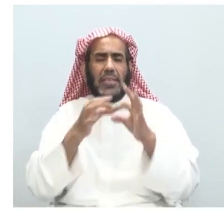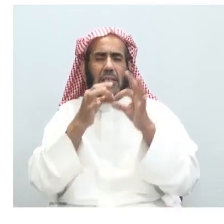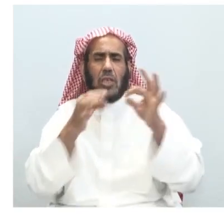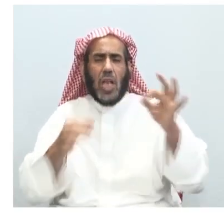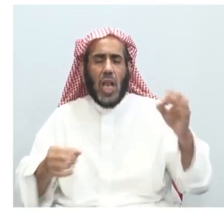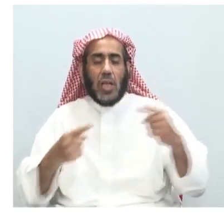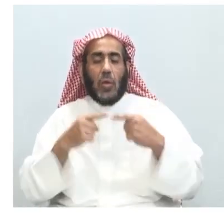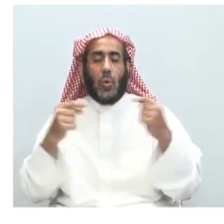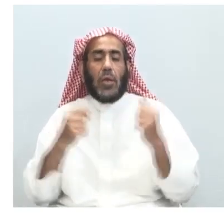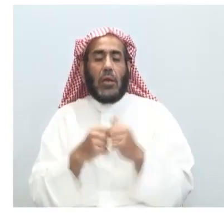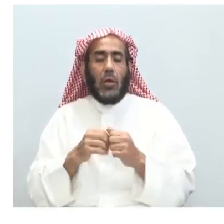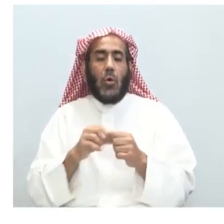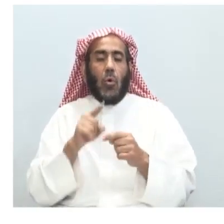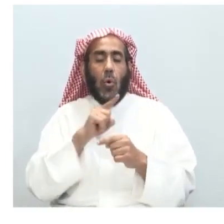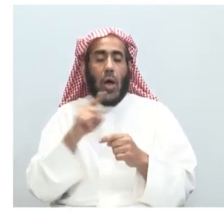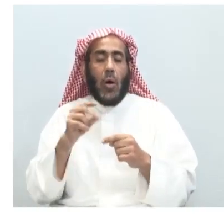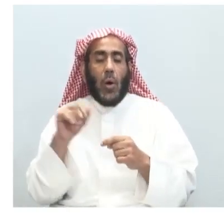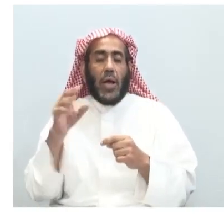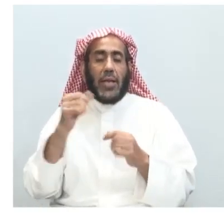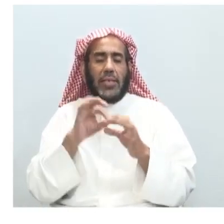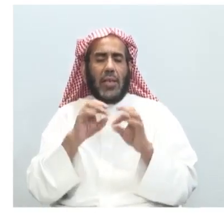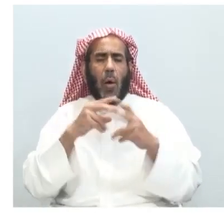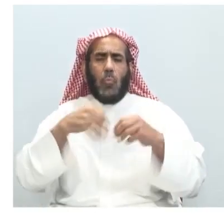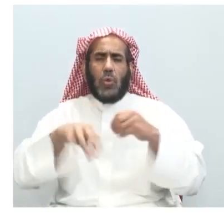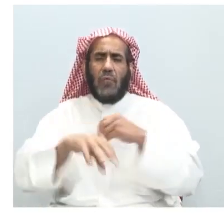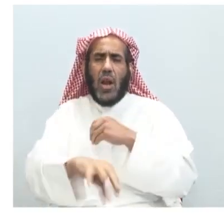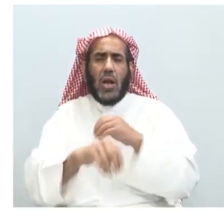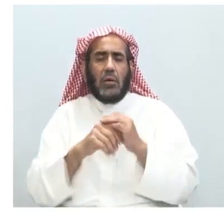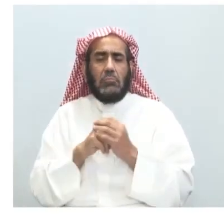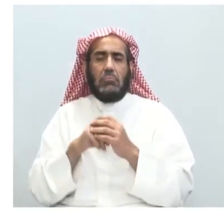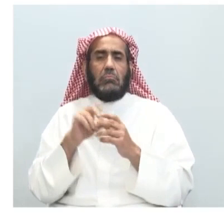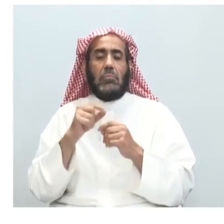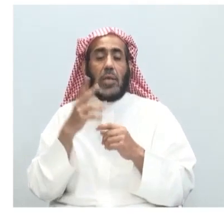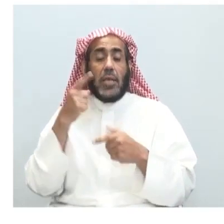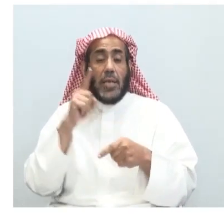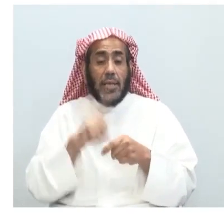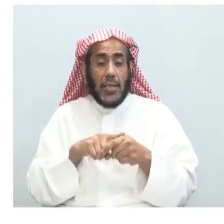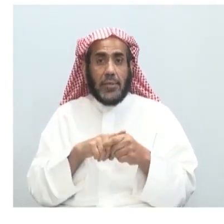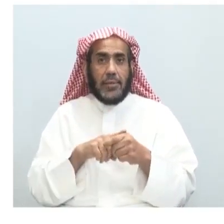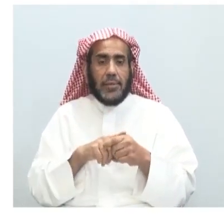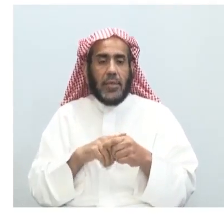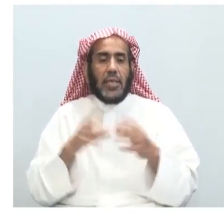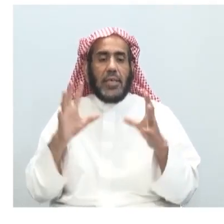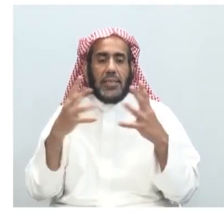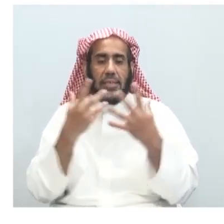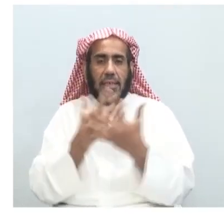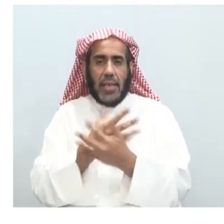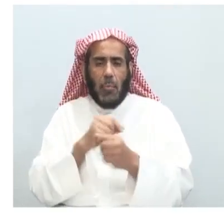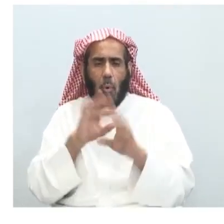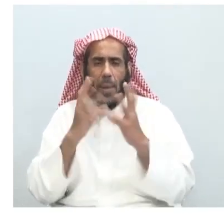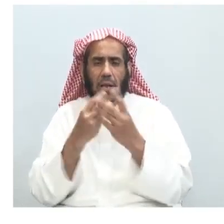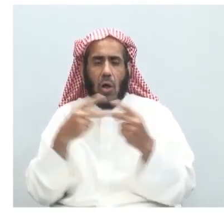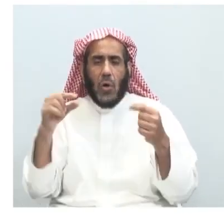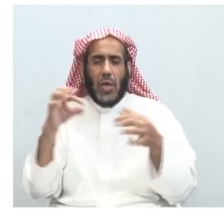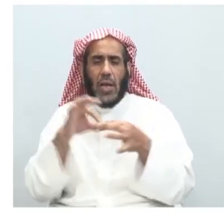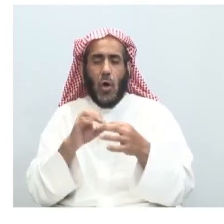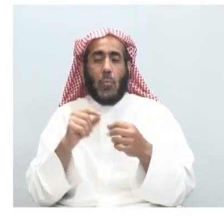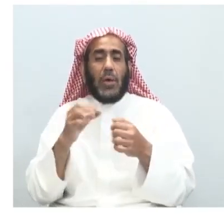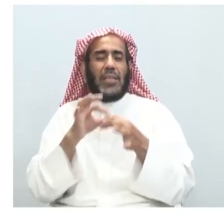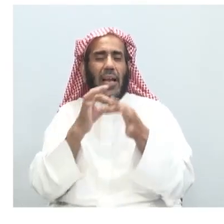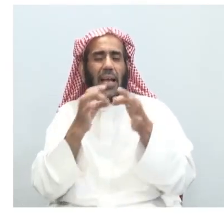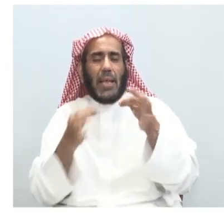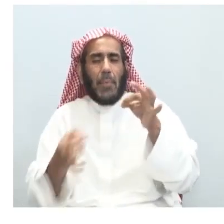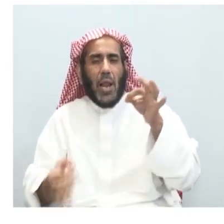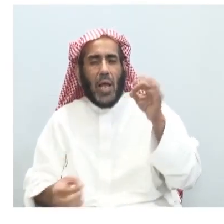طويله ولاحظ النشا هنا متفرع اذا التشابه بينهما كلاهما تراكيب